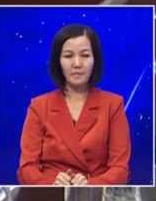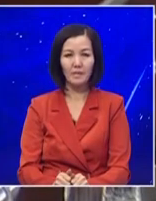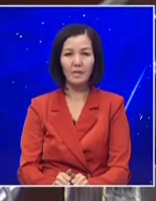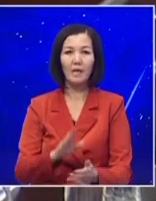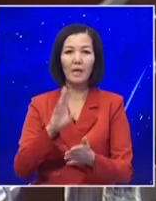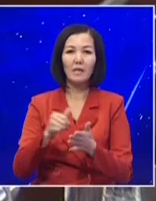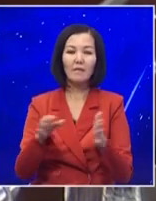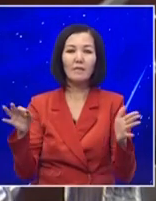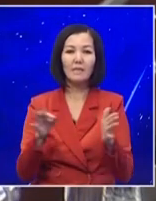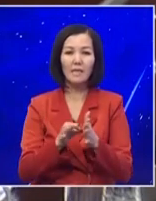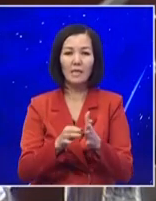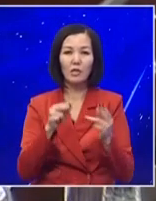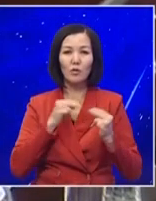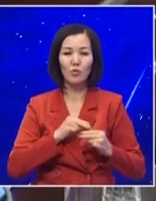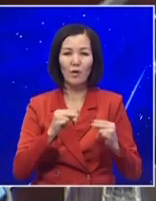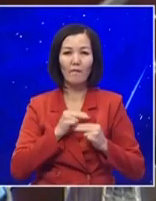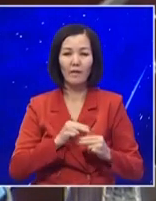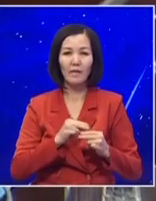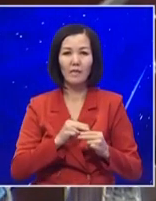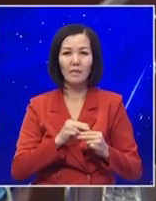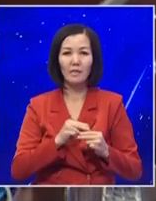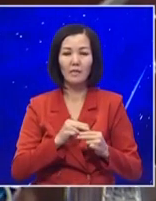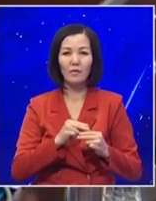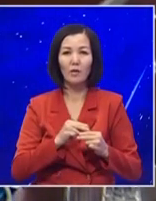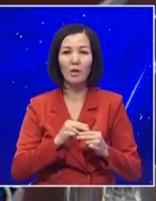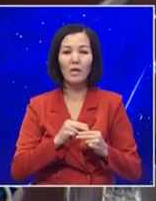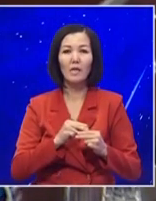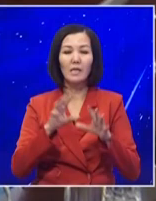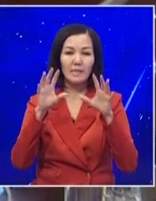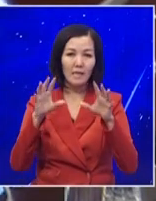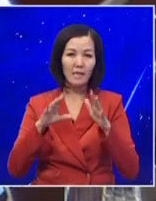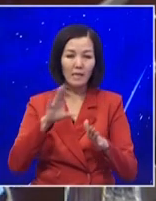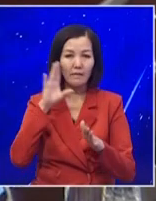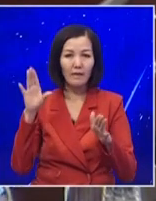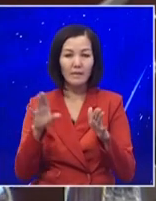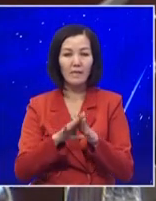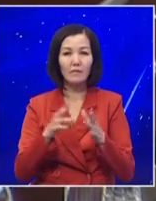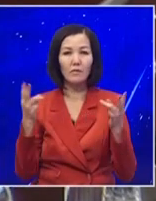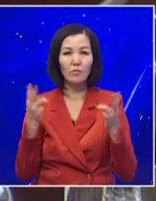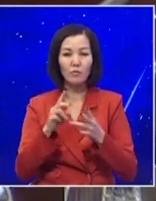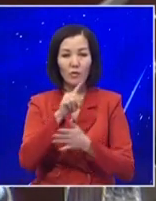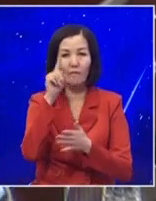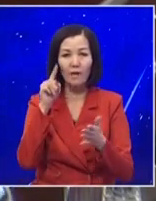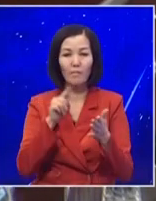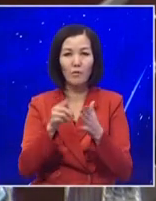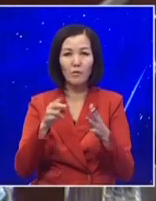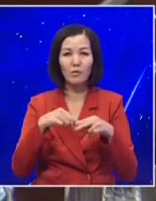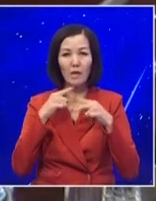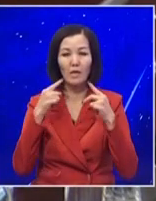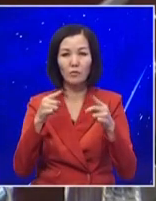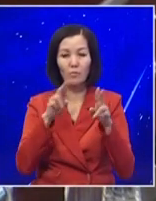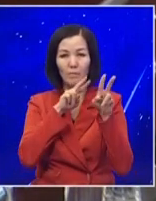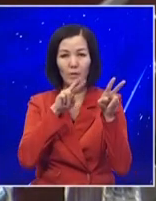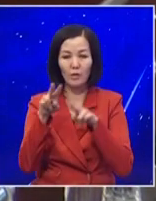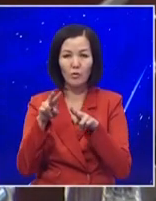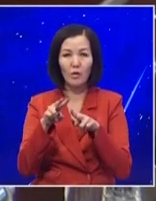Главной задачей всех сторон трудовых отношений является соблюдение трудового законодательства. Надо держать данные вопросы на особом контроле.